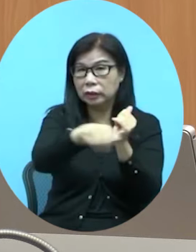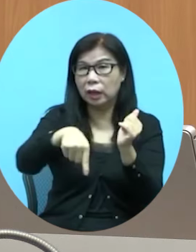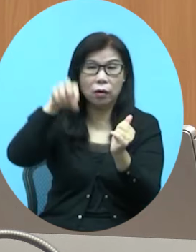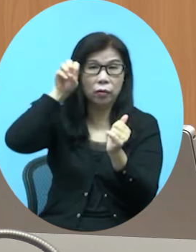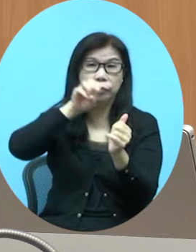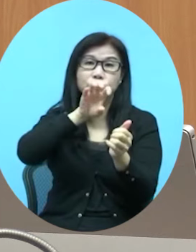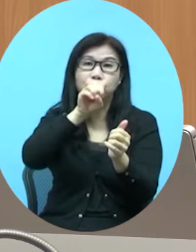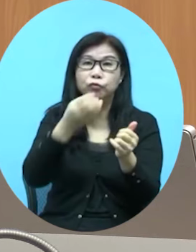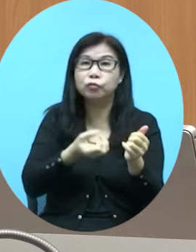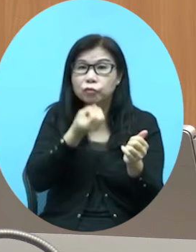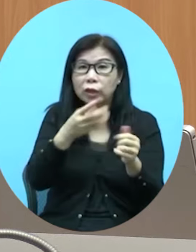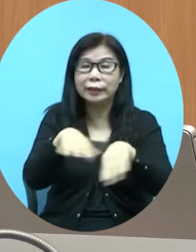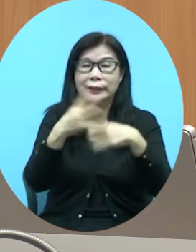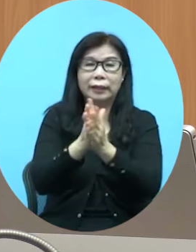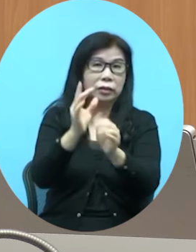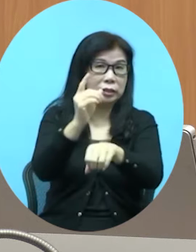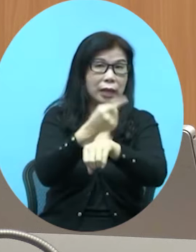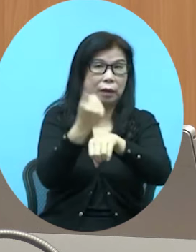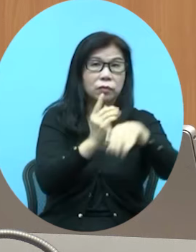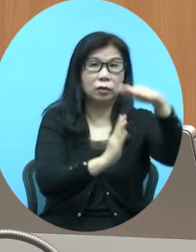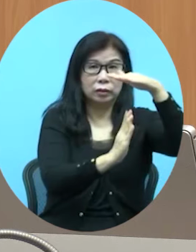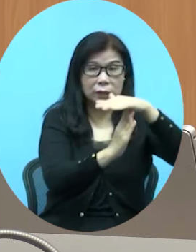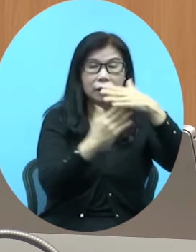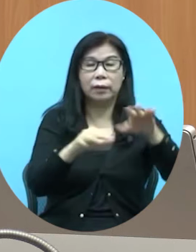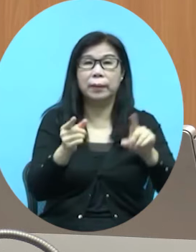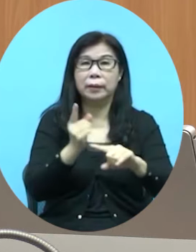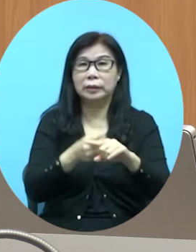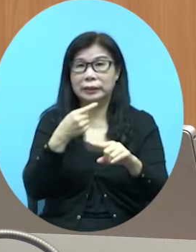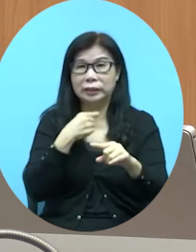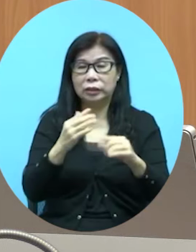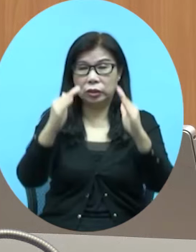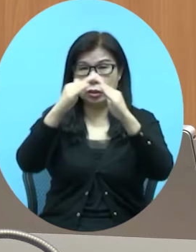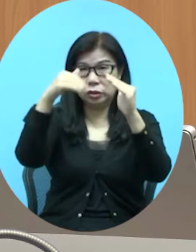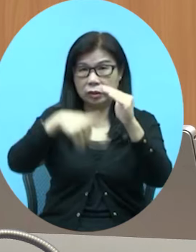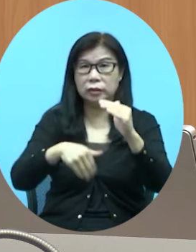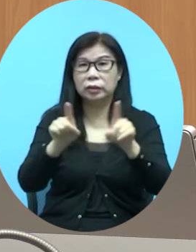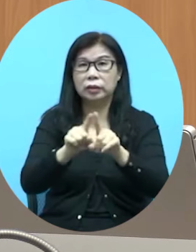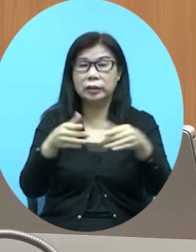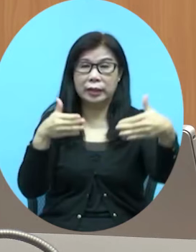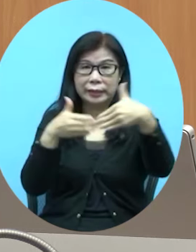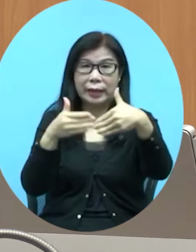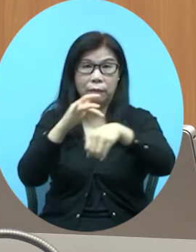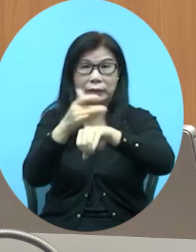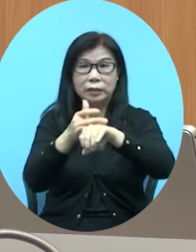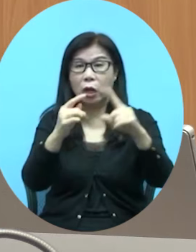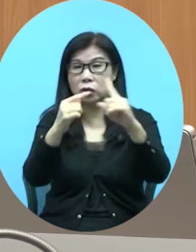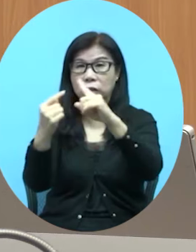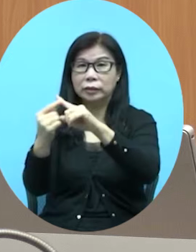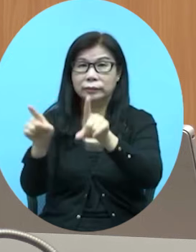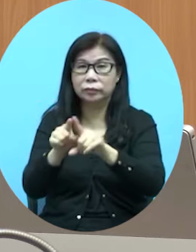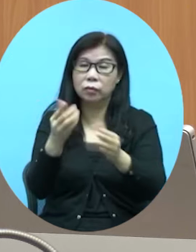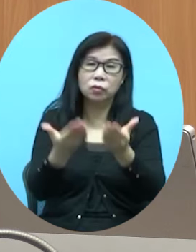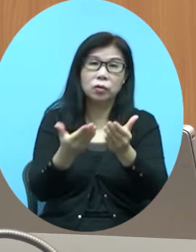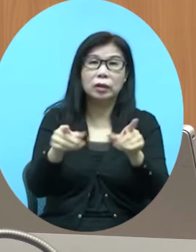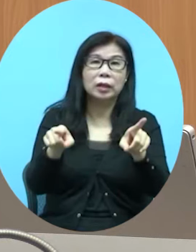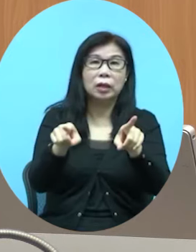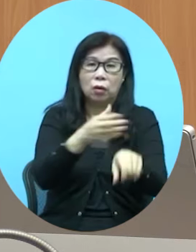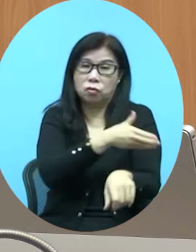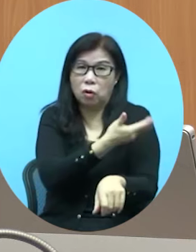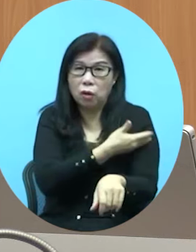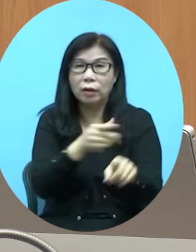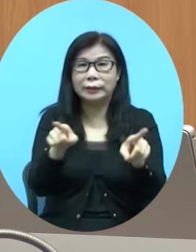他们暂停而且都会需要将他们的接触者通常都可能是职员